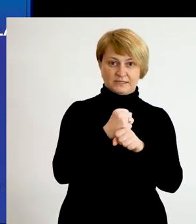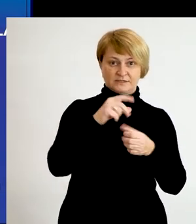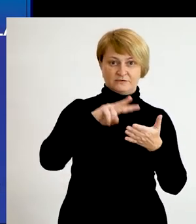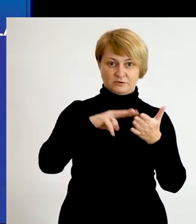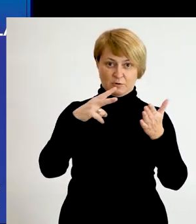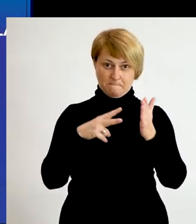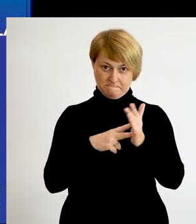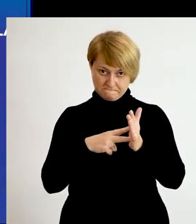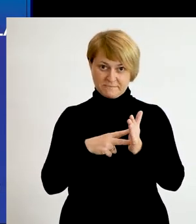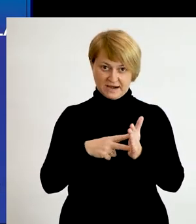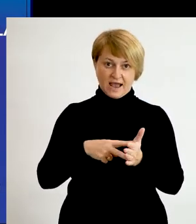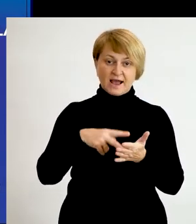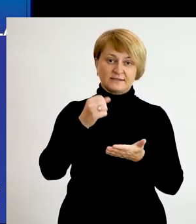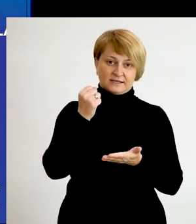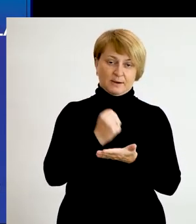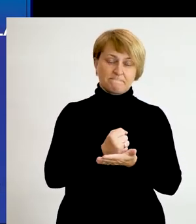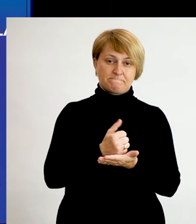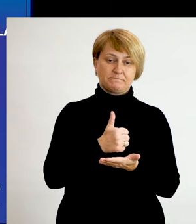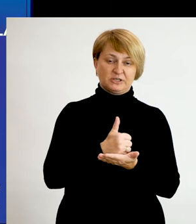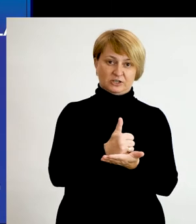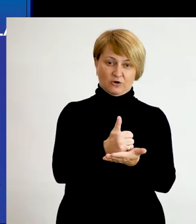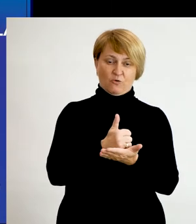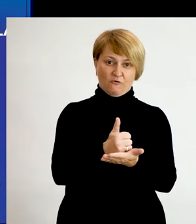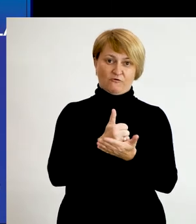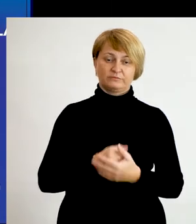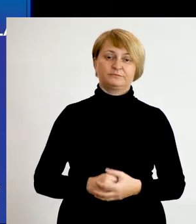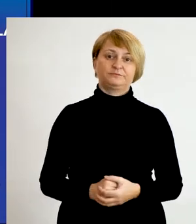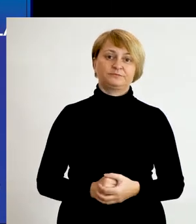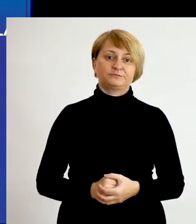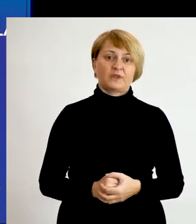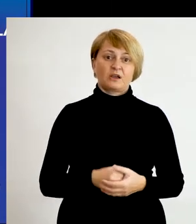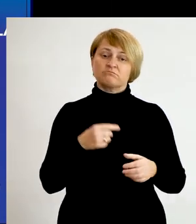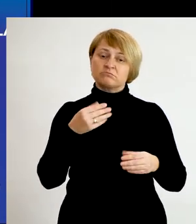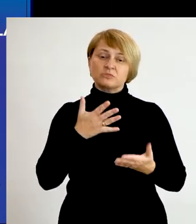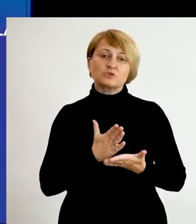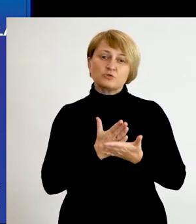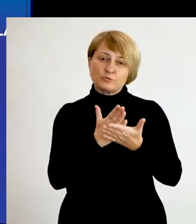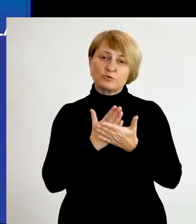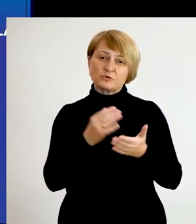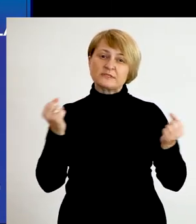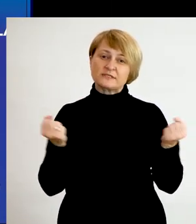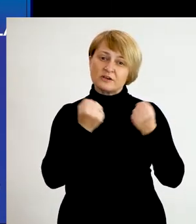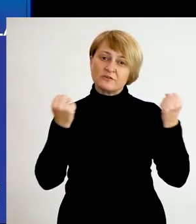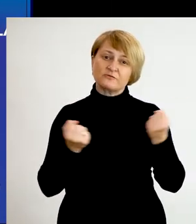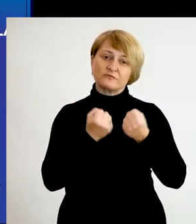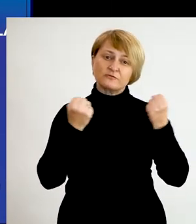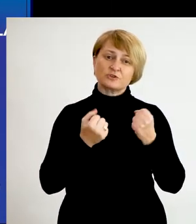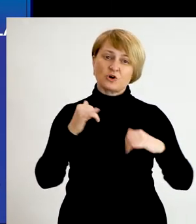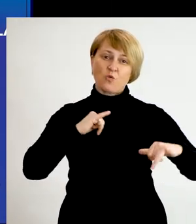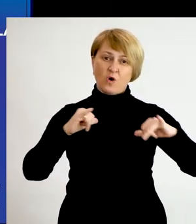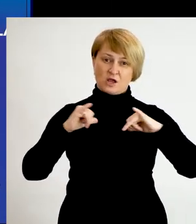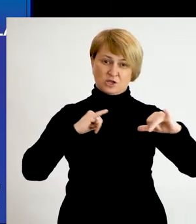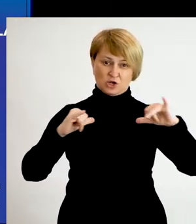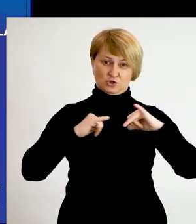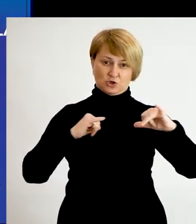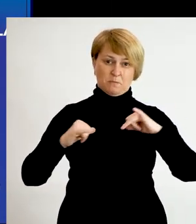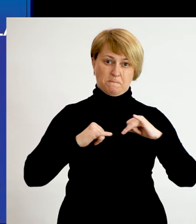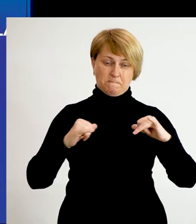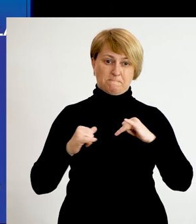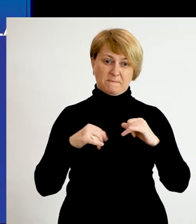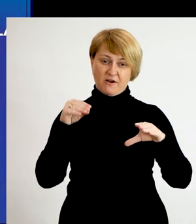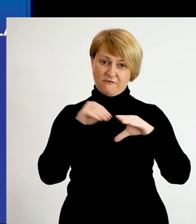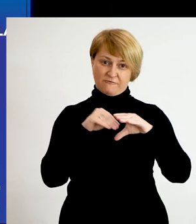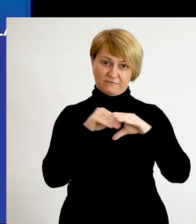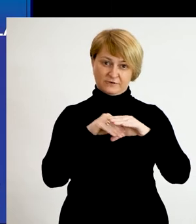taka oferta, która pojawiła się, propozycja, która pojawiła się w działaniach rządu, która również ma